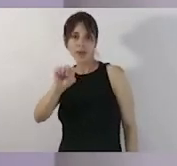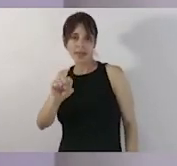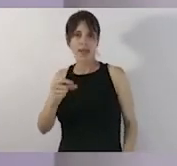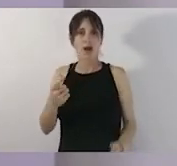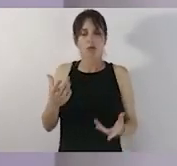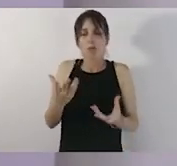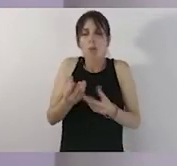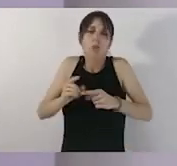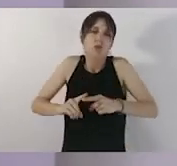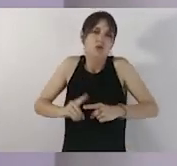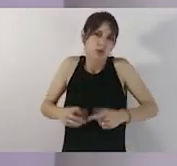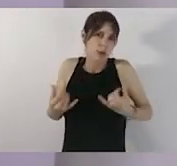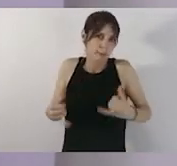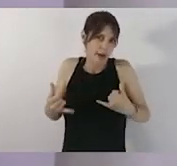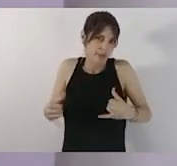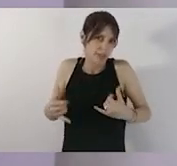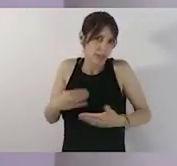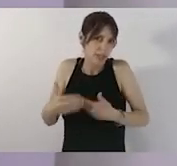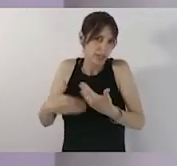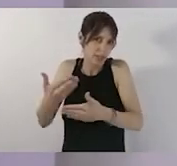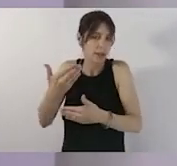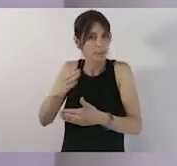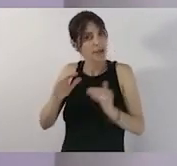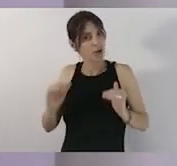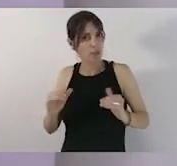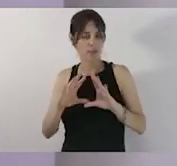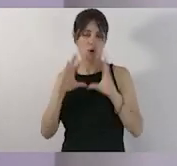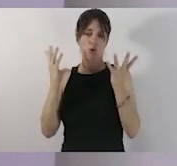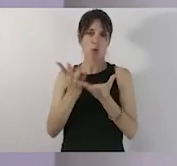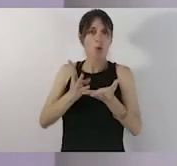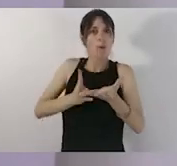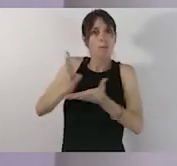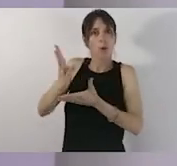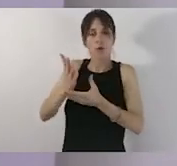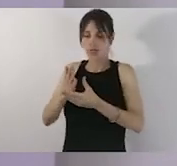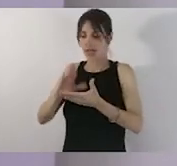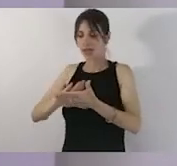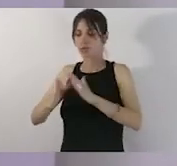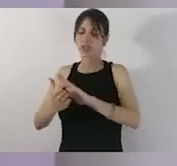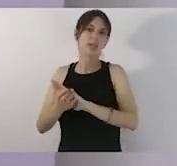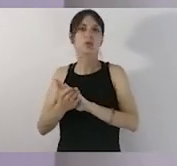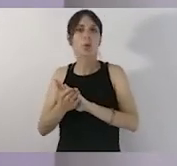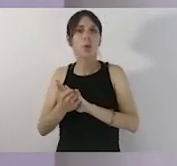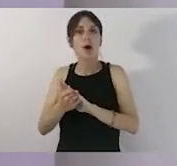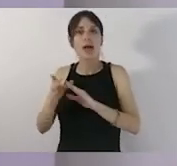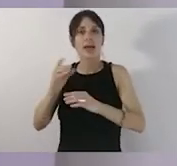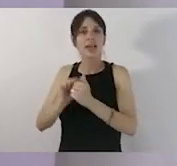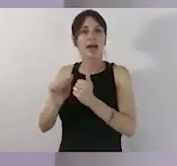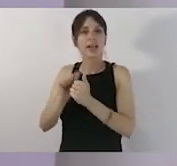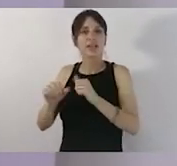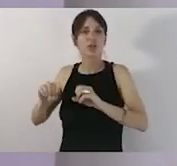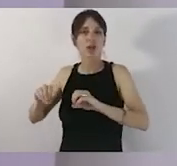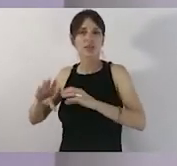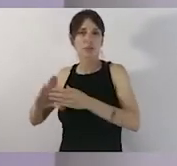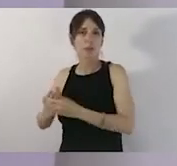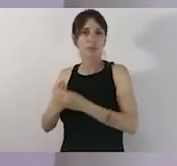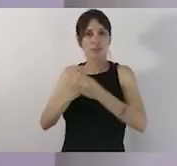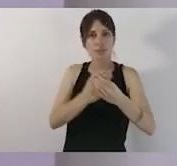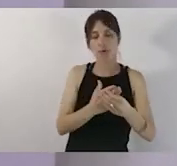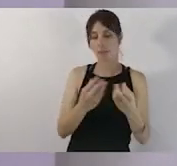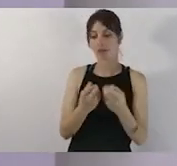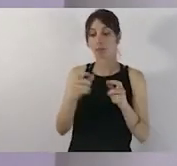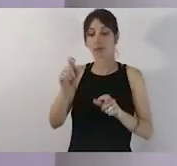voir en fait arriver, parce que c'est ça en gros le projet qui est déposé par l'association Ligue de l'enseignement, c'est d'avoir en fait le retour d'animateurs de rue qui